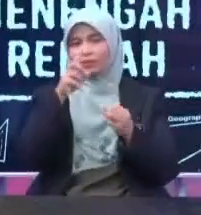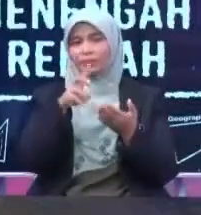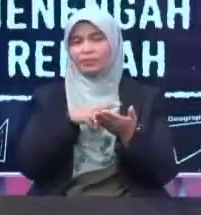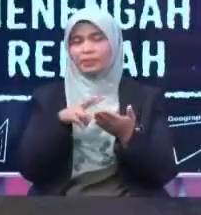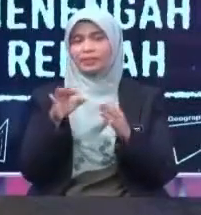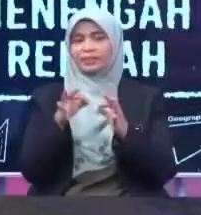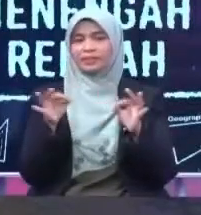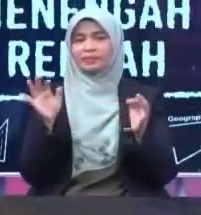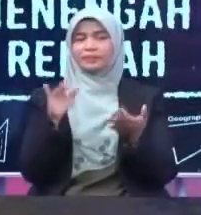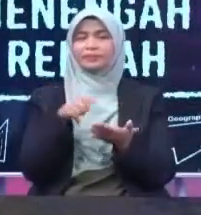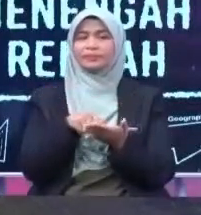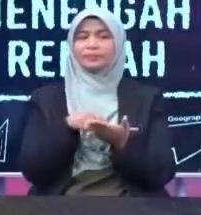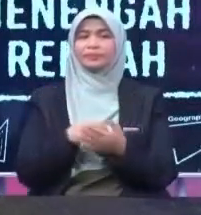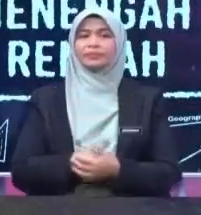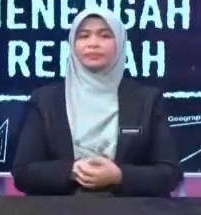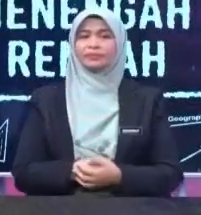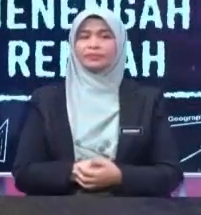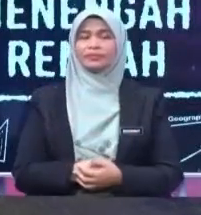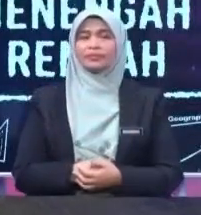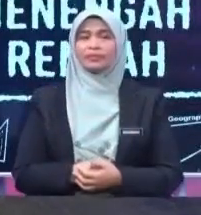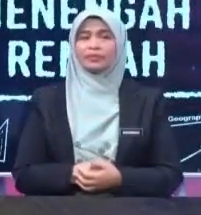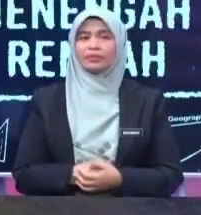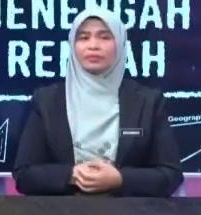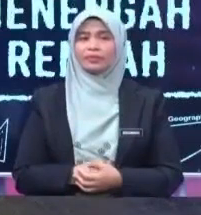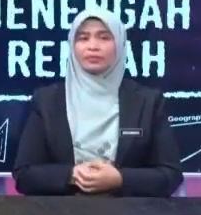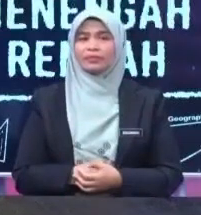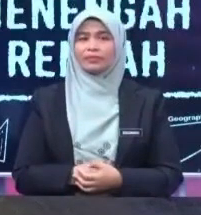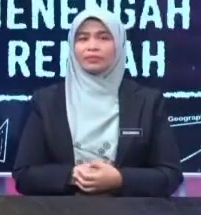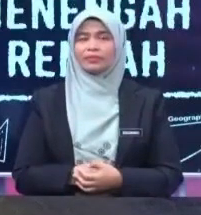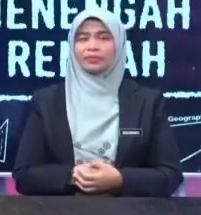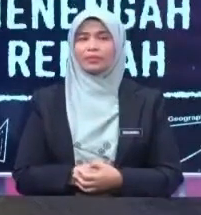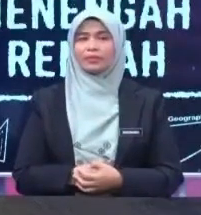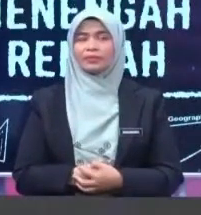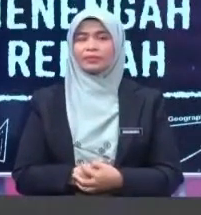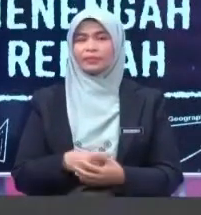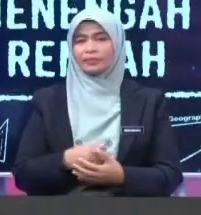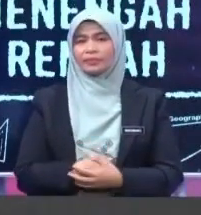ini. Silakan. Saya sudah. Ya, Saiful.